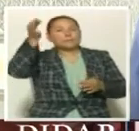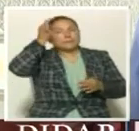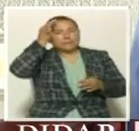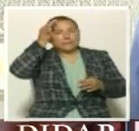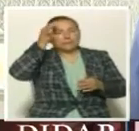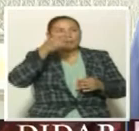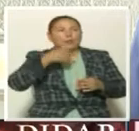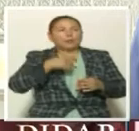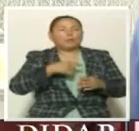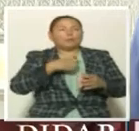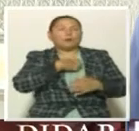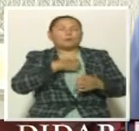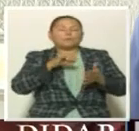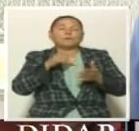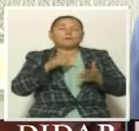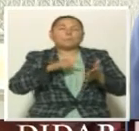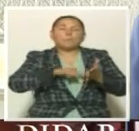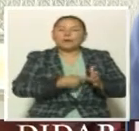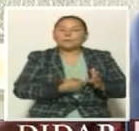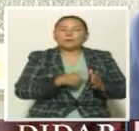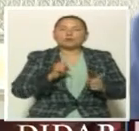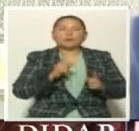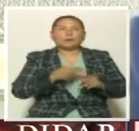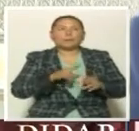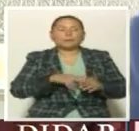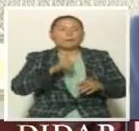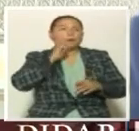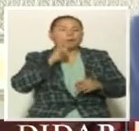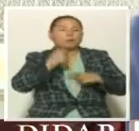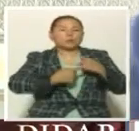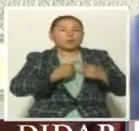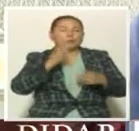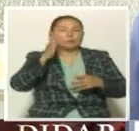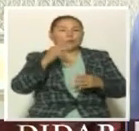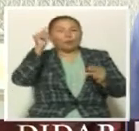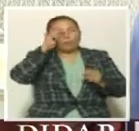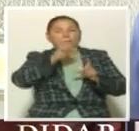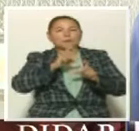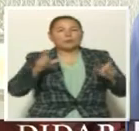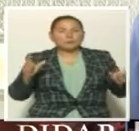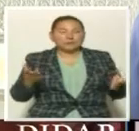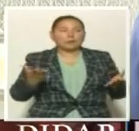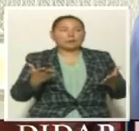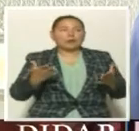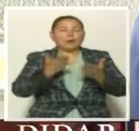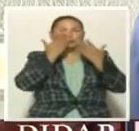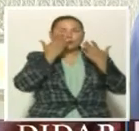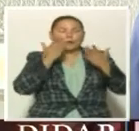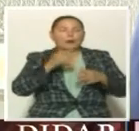Бұл кештің мақсаты біздің болашақ жастарымызды, оқырмандарымызды осы